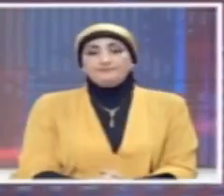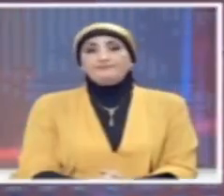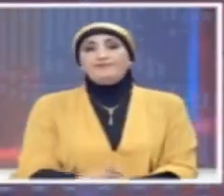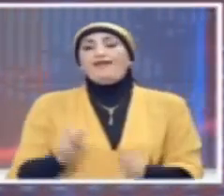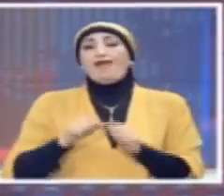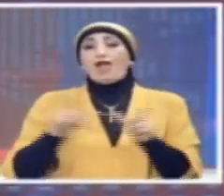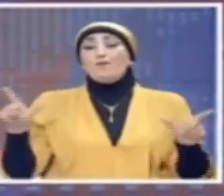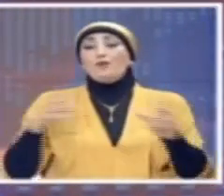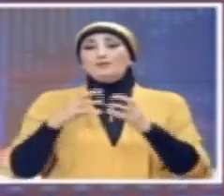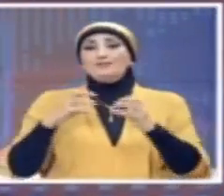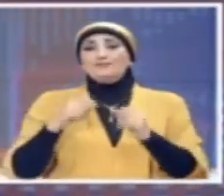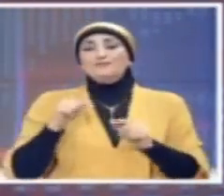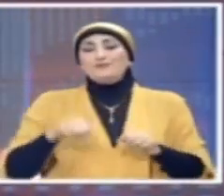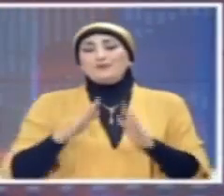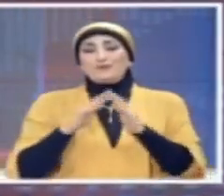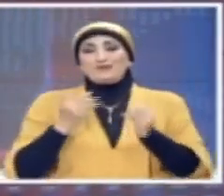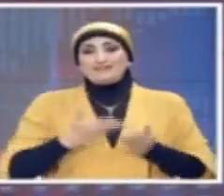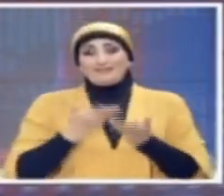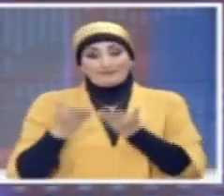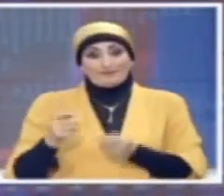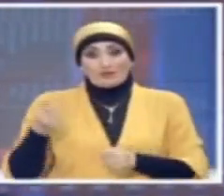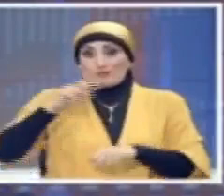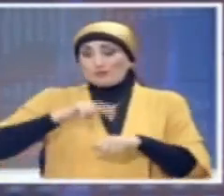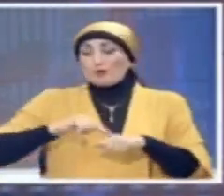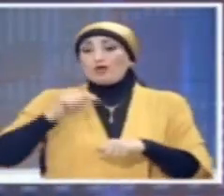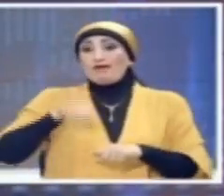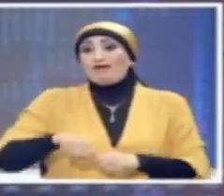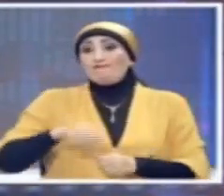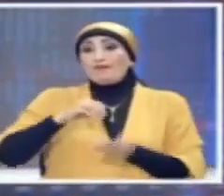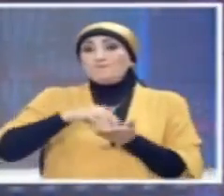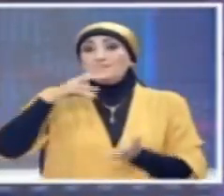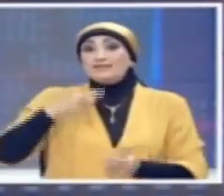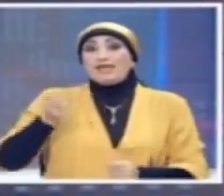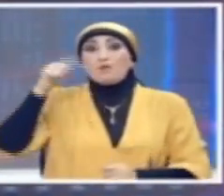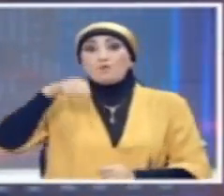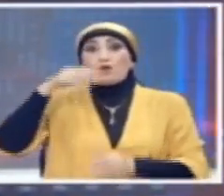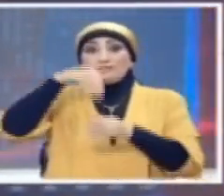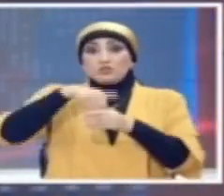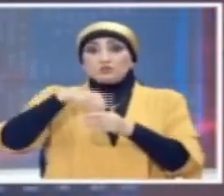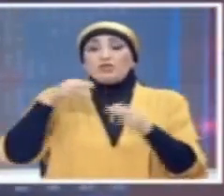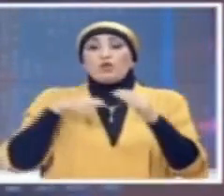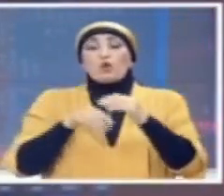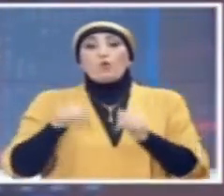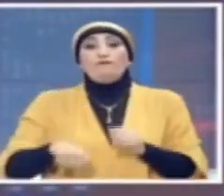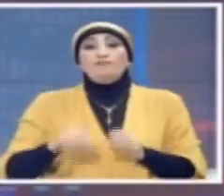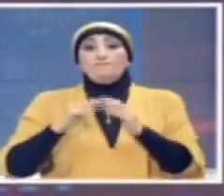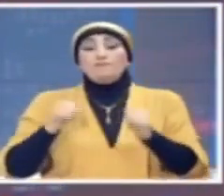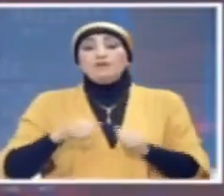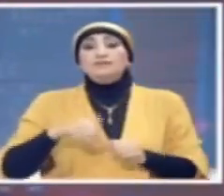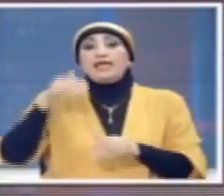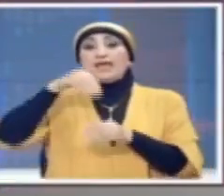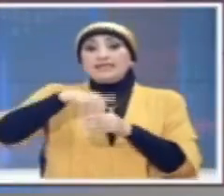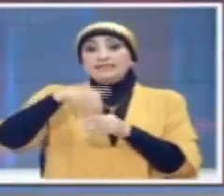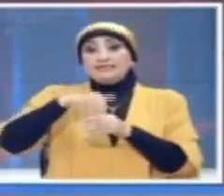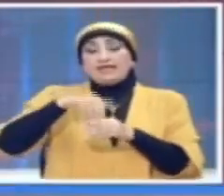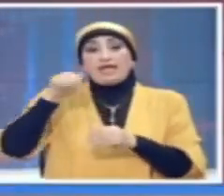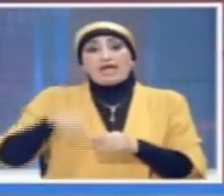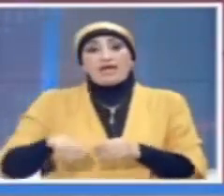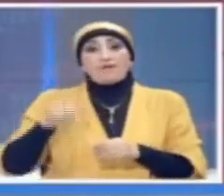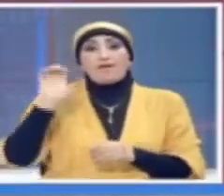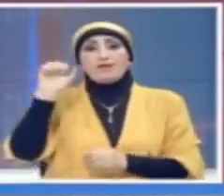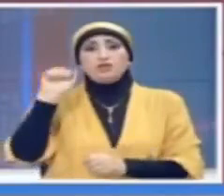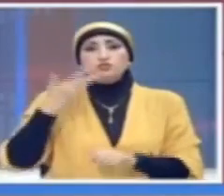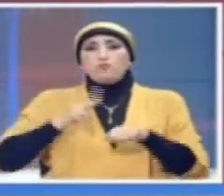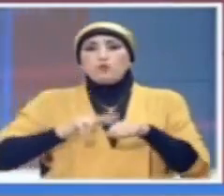الأنباء بالتفصيل من القاهرة. تنطلق غدا عملية تصويت المواطنين بالداخل في انتخابات مجلس النواب بمرحلتها